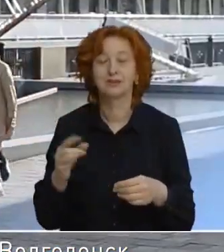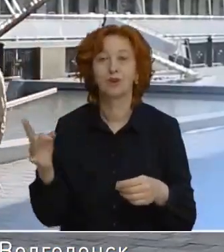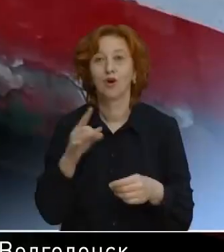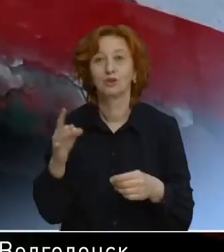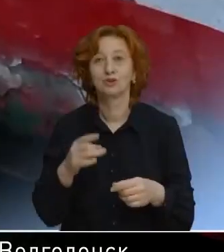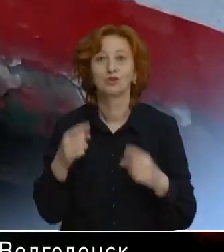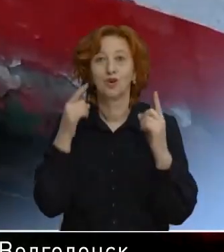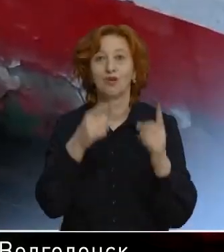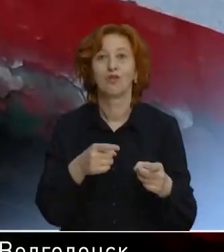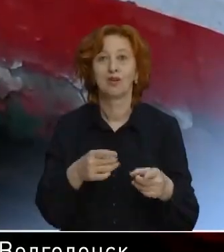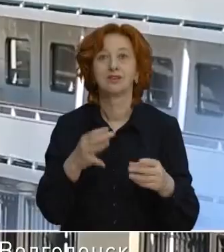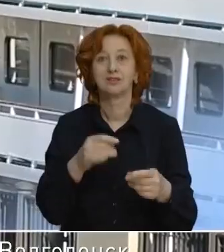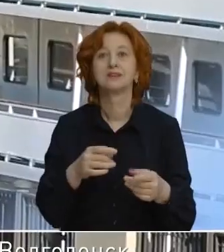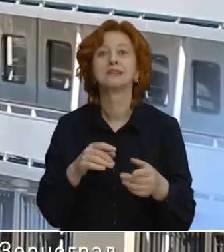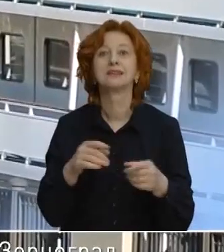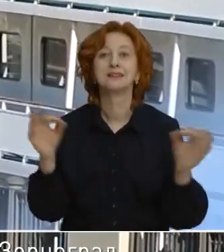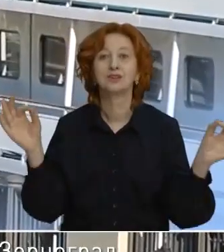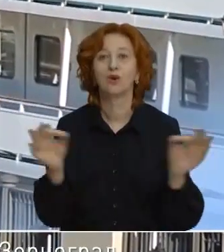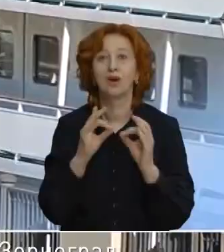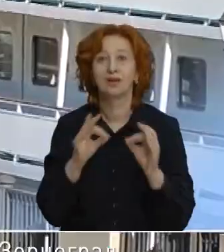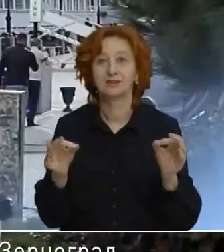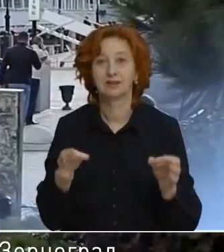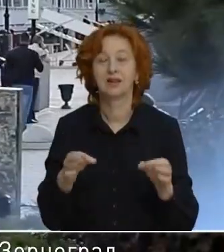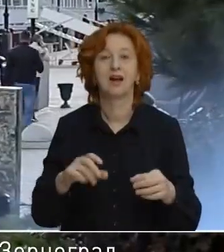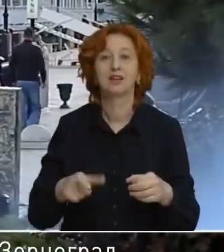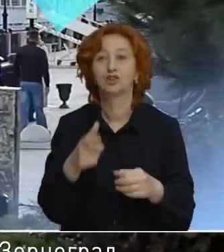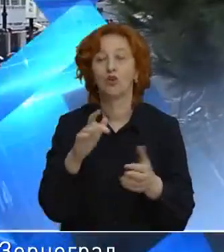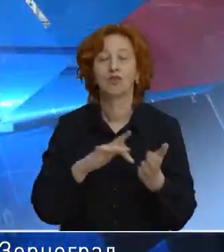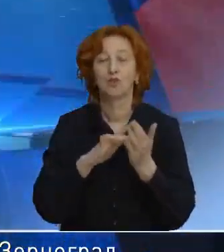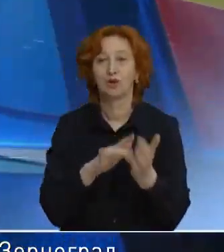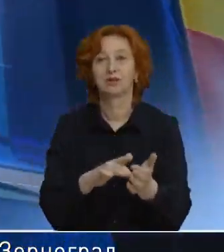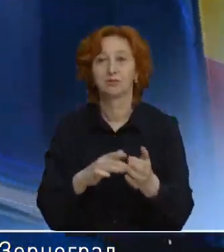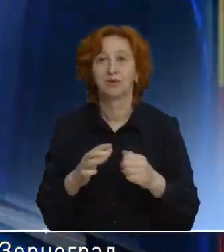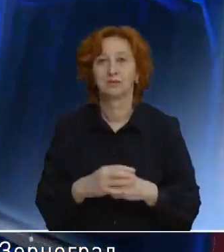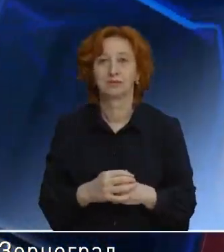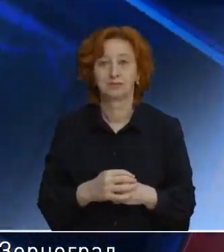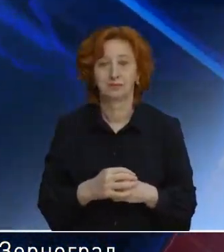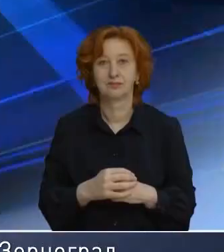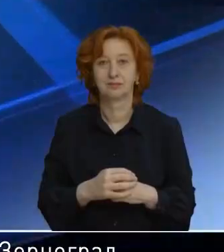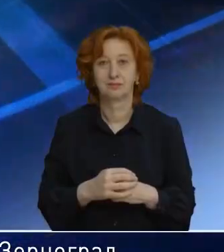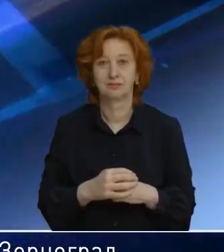Ростова на теплоходе. В столице Дона стартует сезон речного туризма.